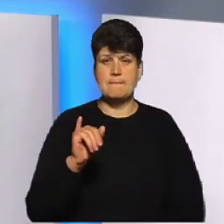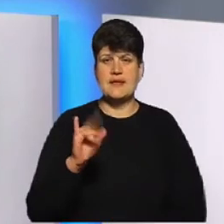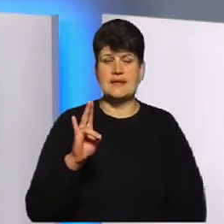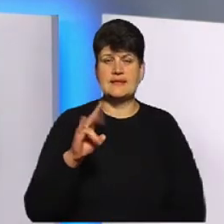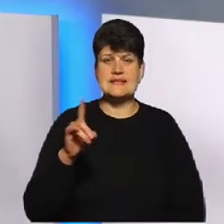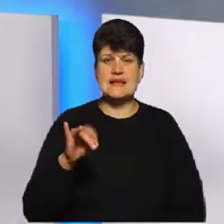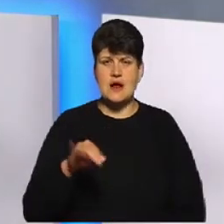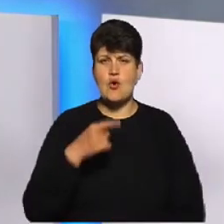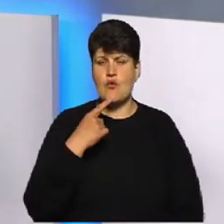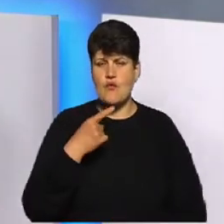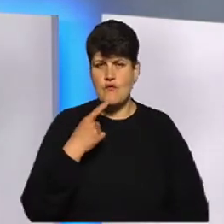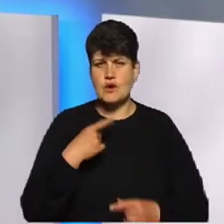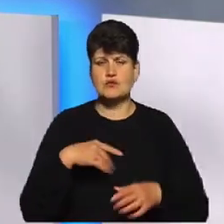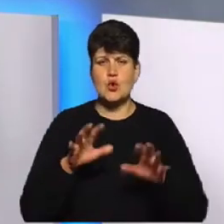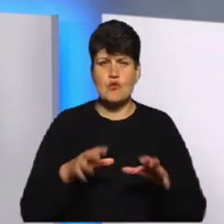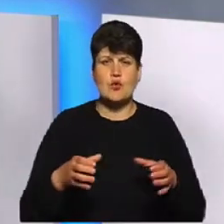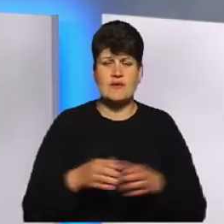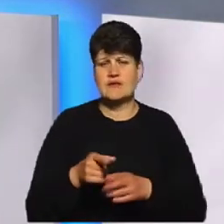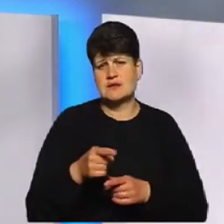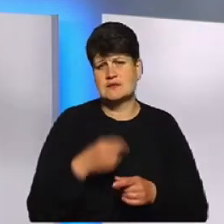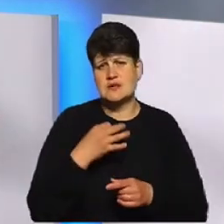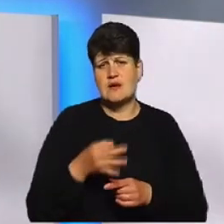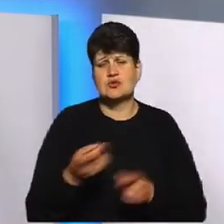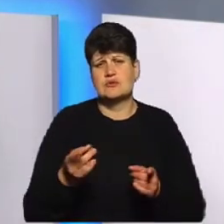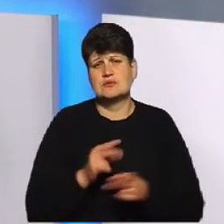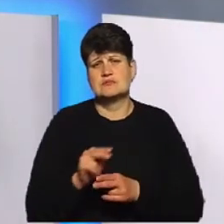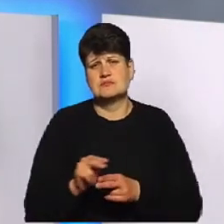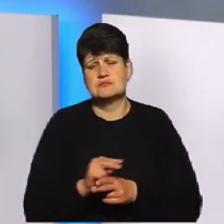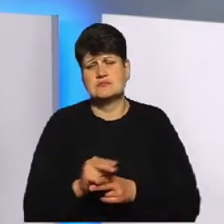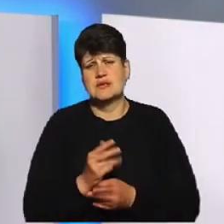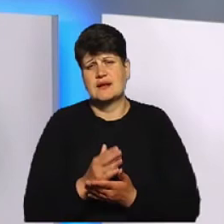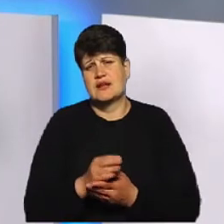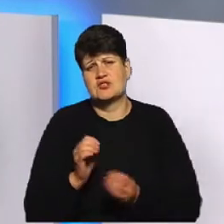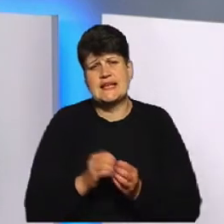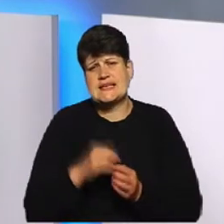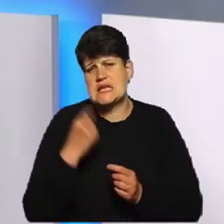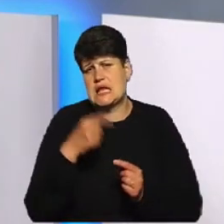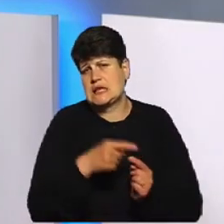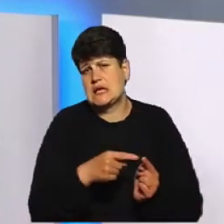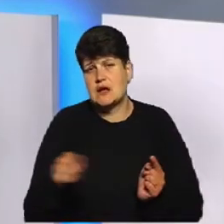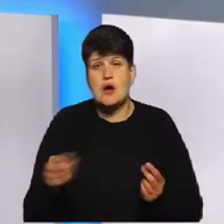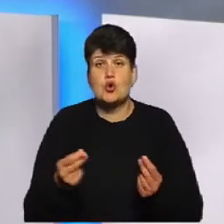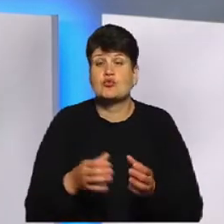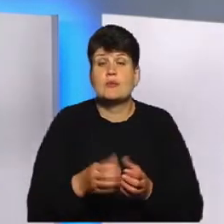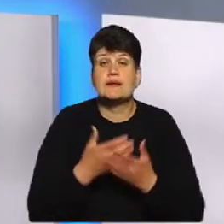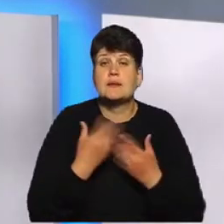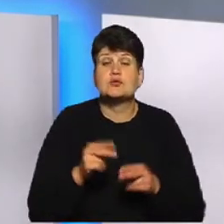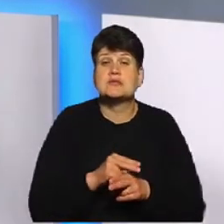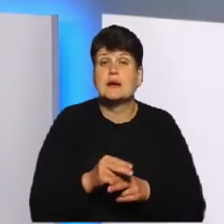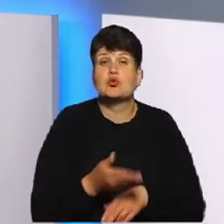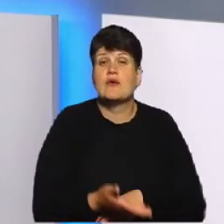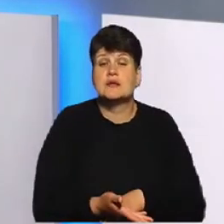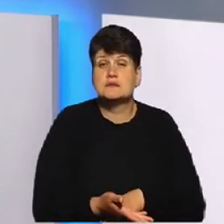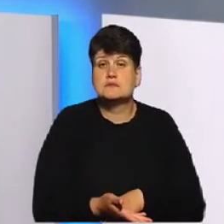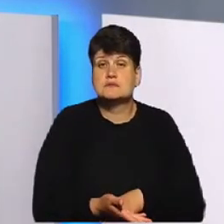коротко, то він каже, що реконструкції якісь там тривають, там десятиліттями вже вони ведуться, але грошей в громади немає, щоб це ремонтувати. Не знаю, якось прокоментуйте взагалі